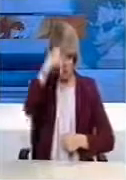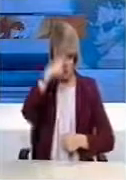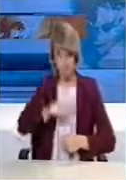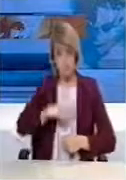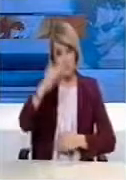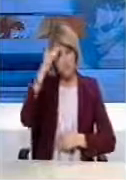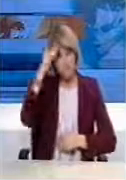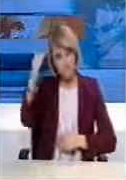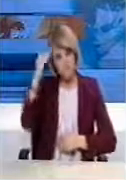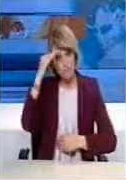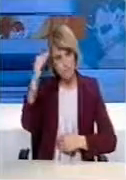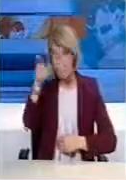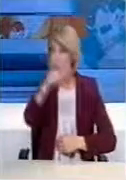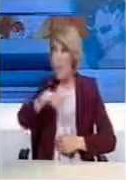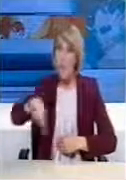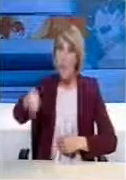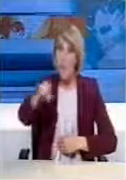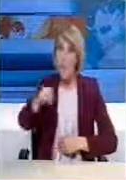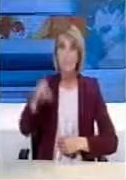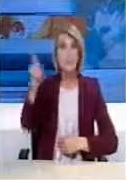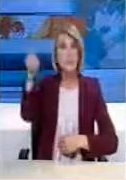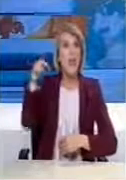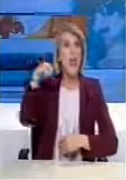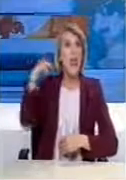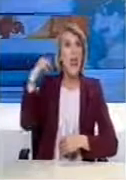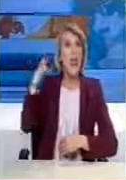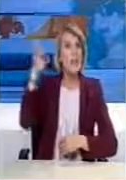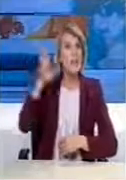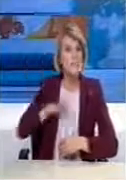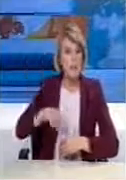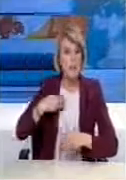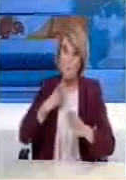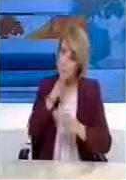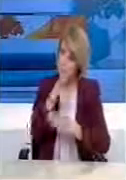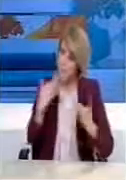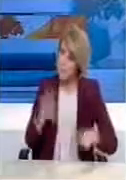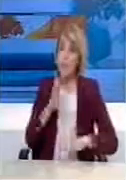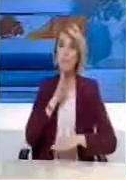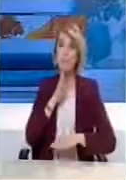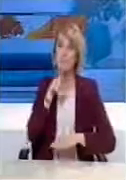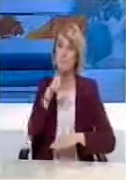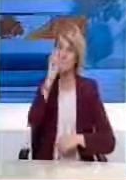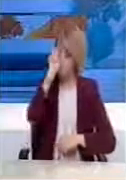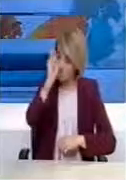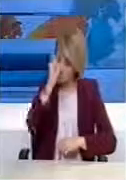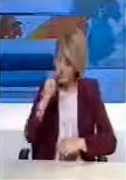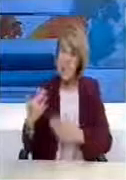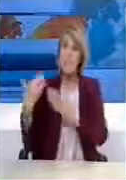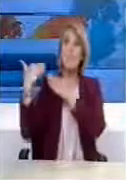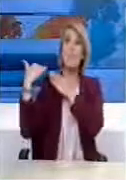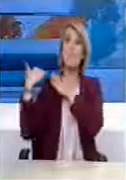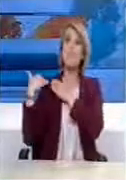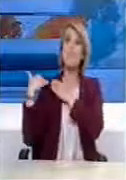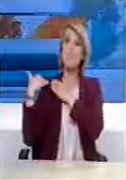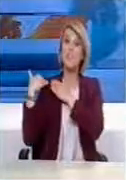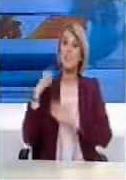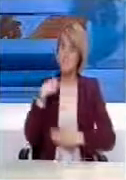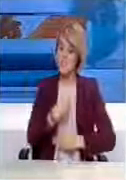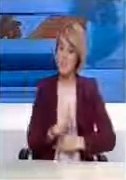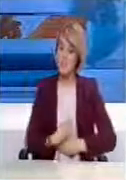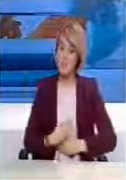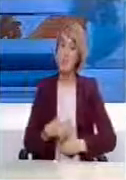τους συμπολίτες μας στη Λάρισα που βρεθήκαμε μαζί αυτό το μεσημέρι για την υπεύθυνη στάση τους και θα τους παρακαλέσω να συνεχίσουν να έχουν